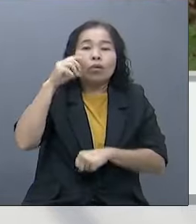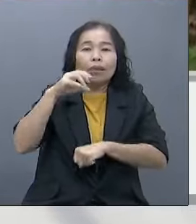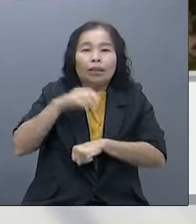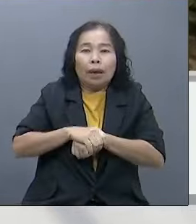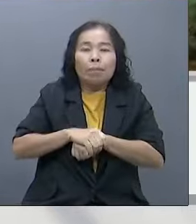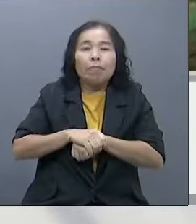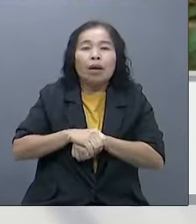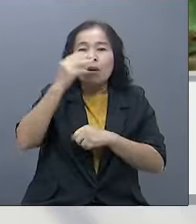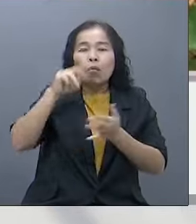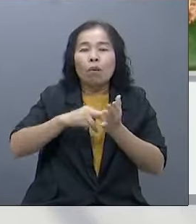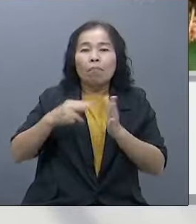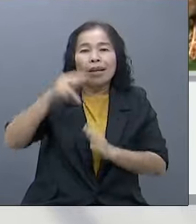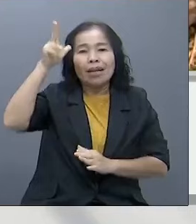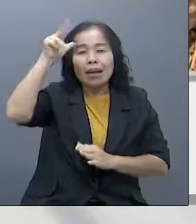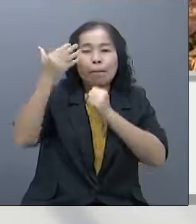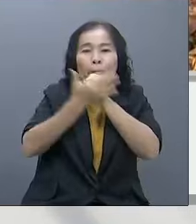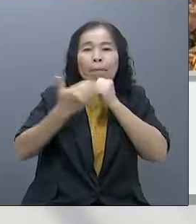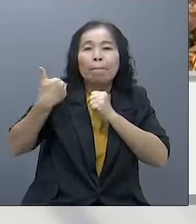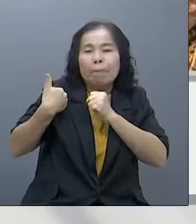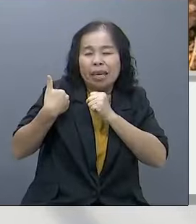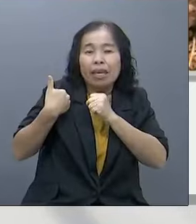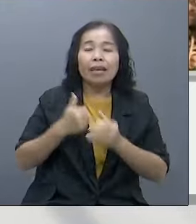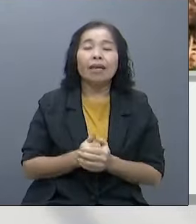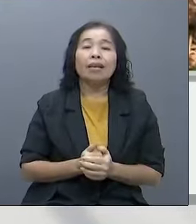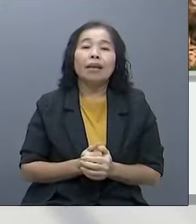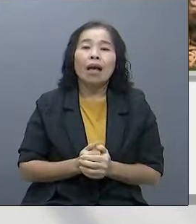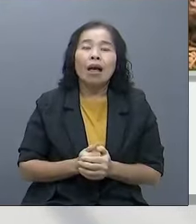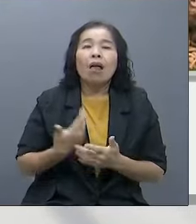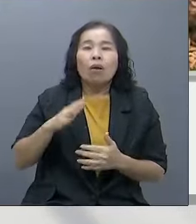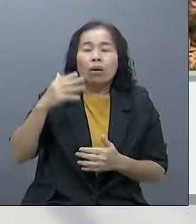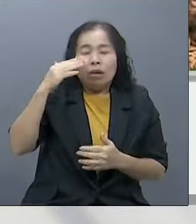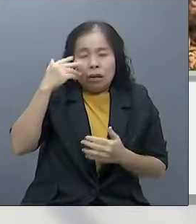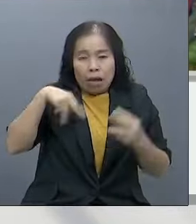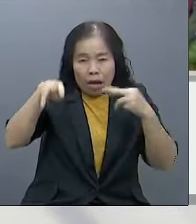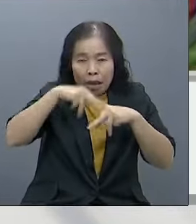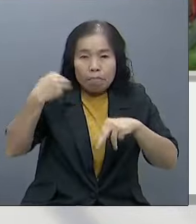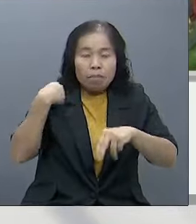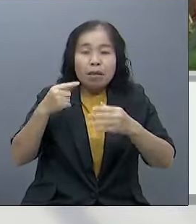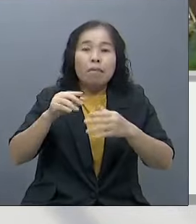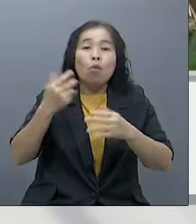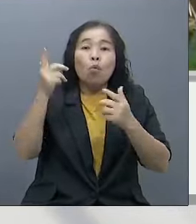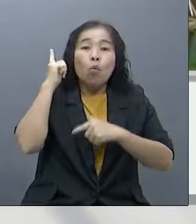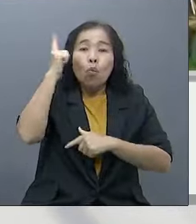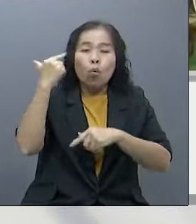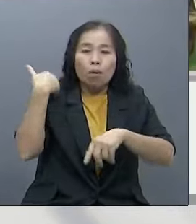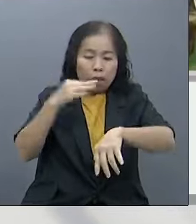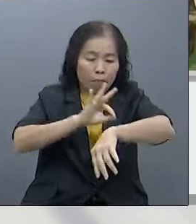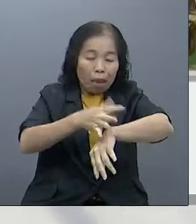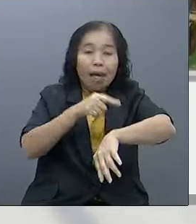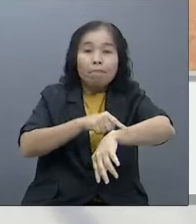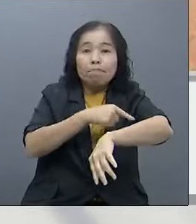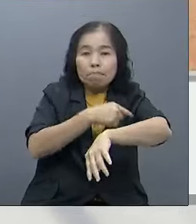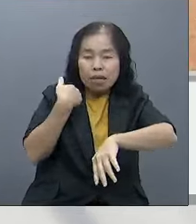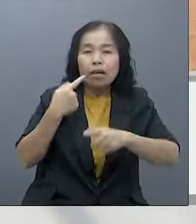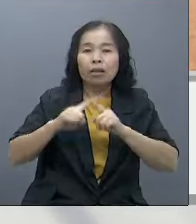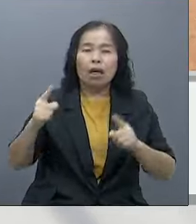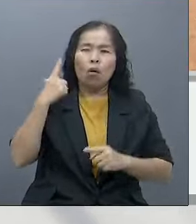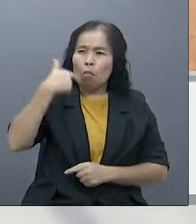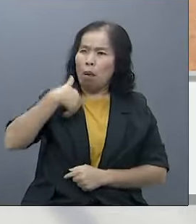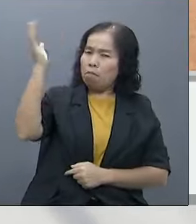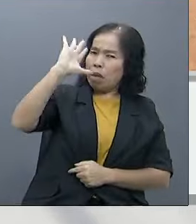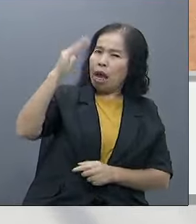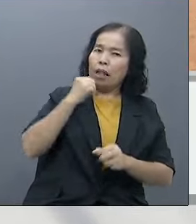ฐานเสพยาเสพติดตำรวจแม่ยาวยังไปพบบาดแผลที่บริเวณมือของลุงแต่เขาก็อ้างว่าเป็นการประกอบพิธีตาม